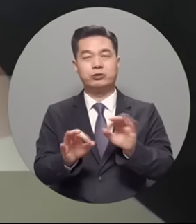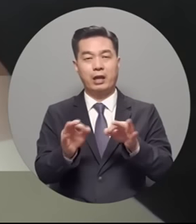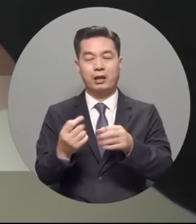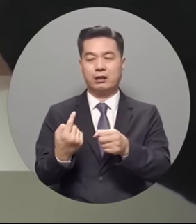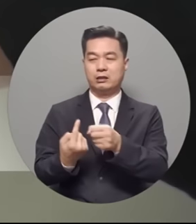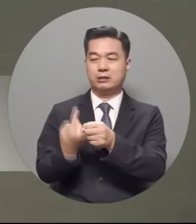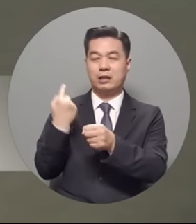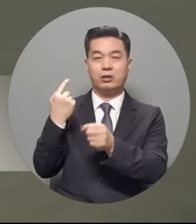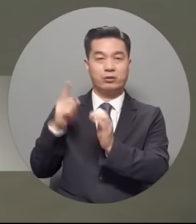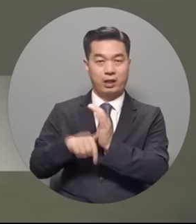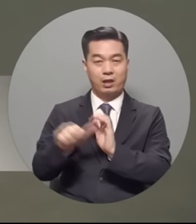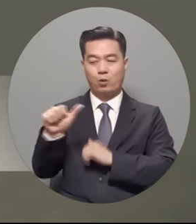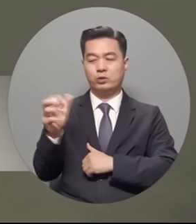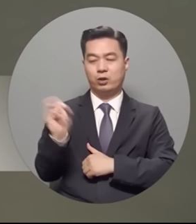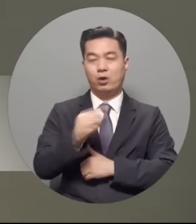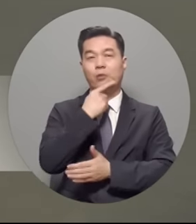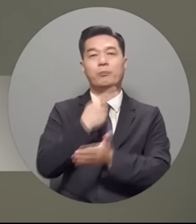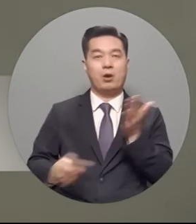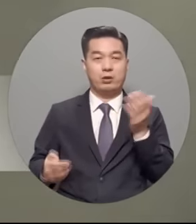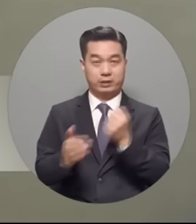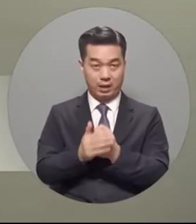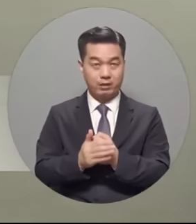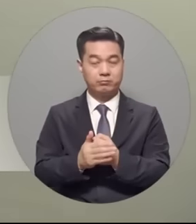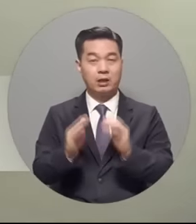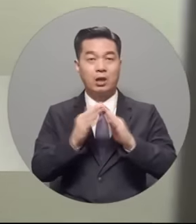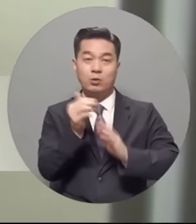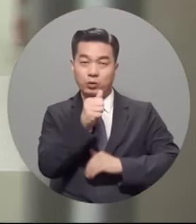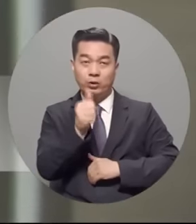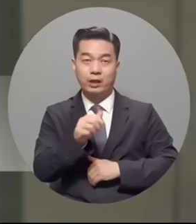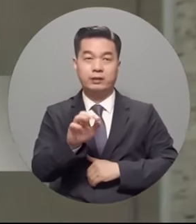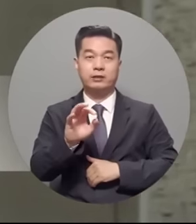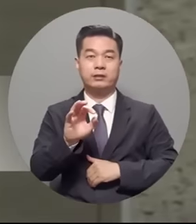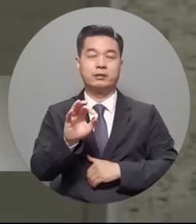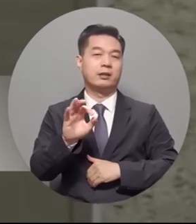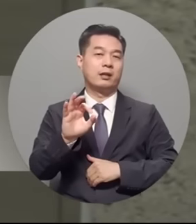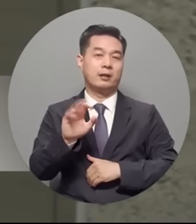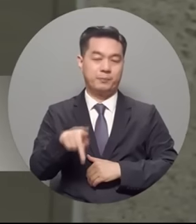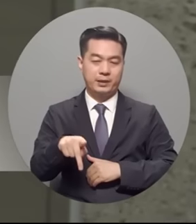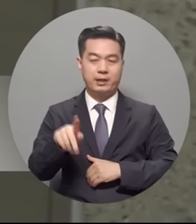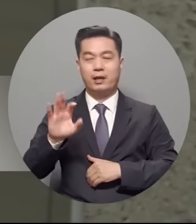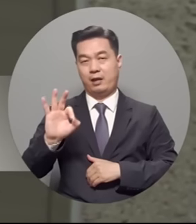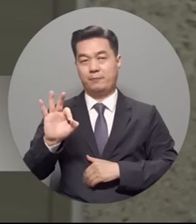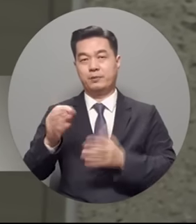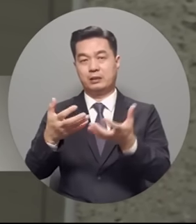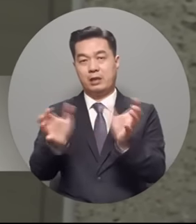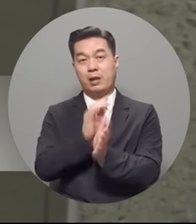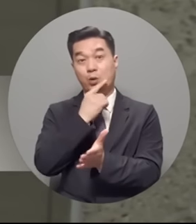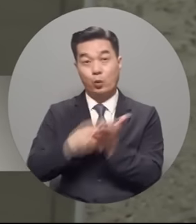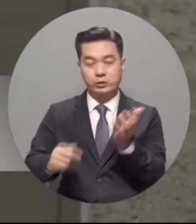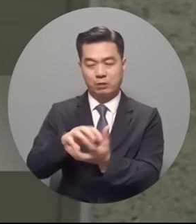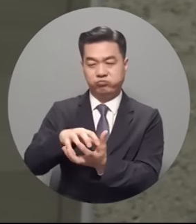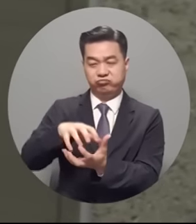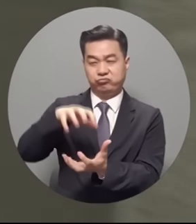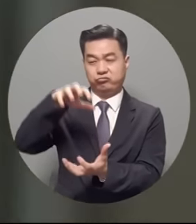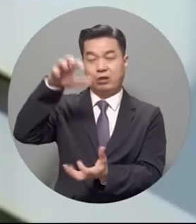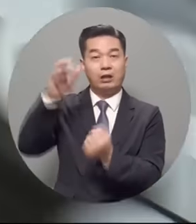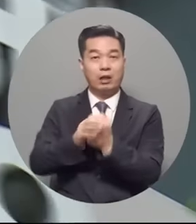원이 넘는 적자에 부동산 PF 손실로 연체율이 6.6%까지 치솟자 비상경영에